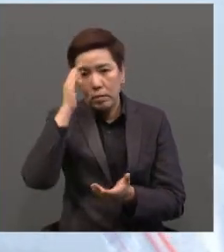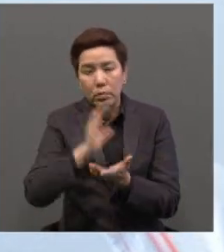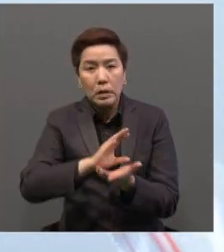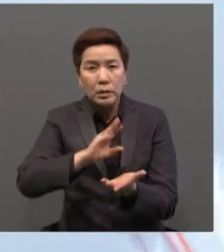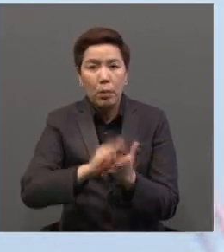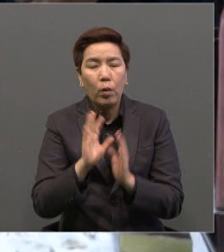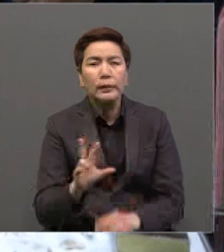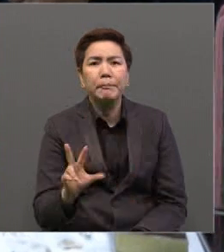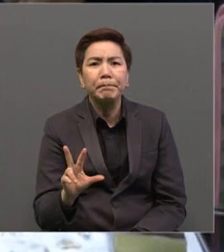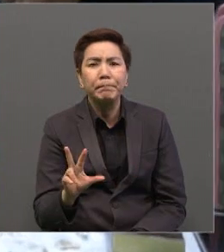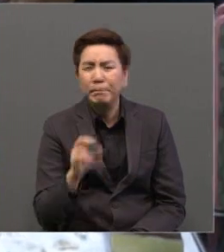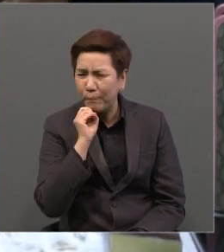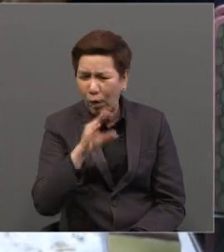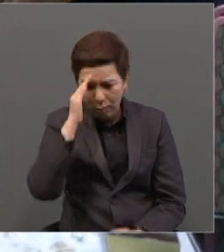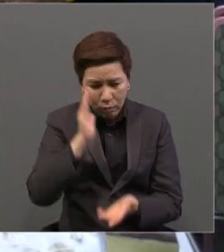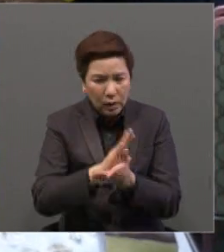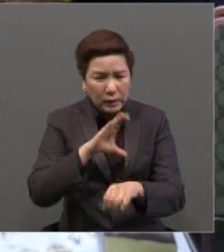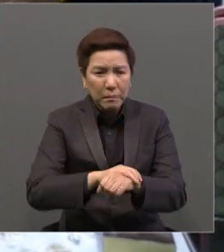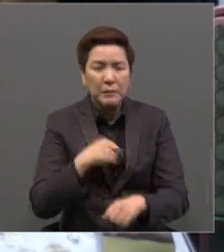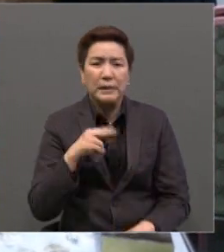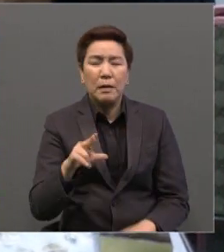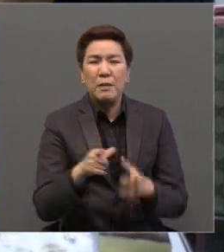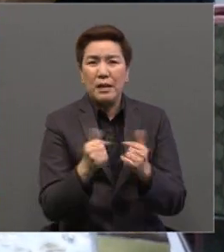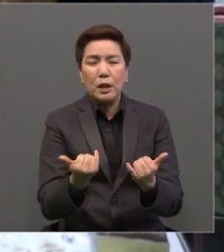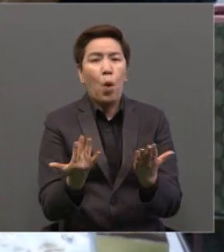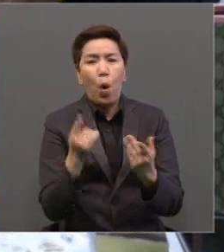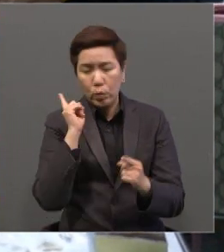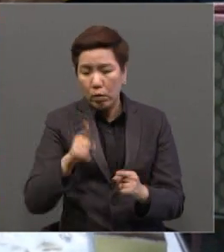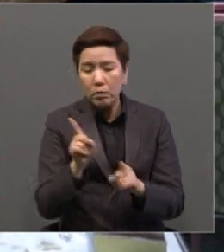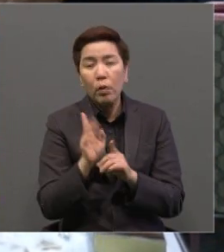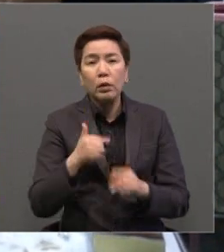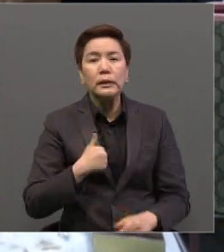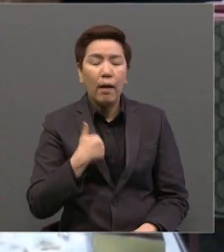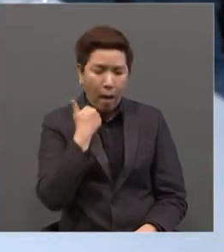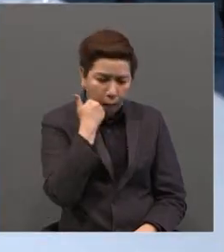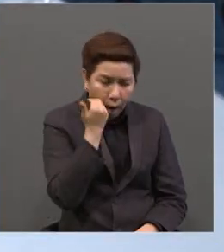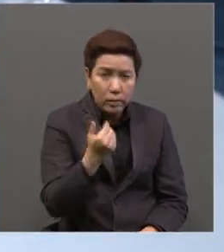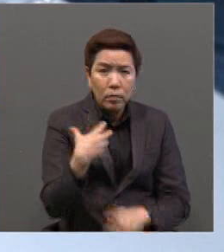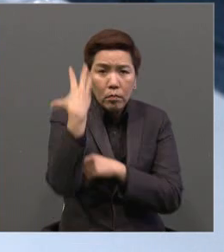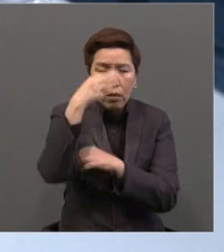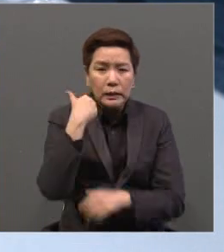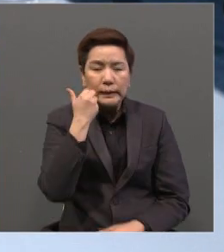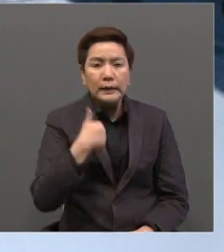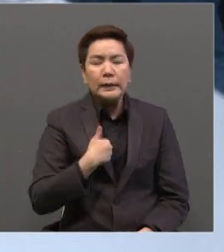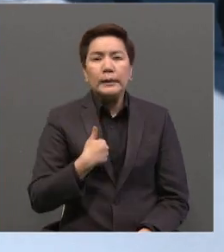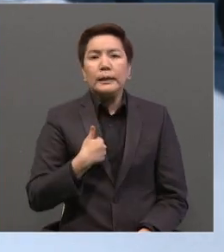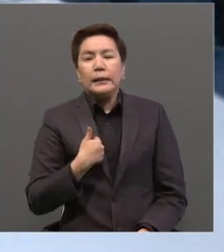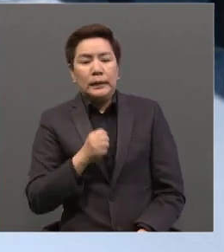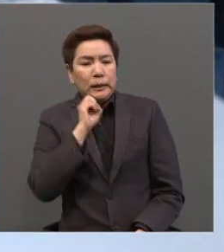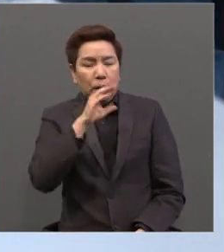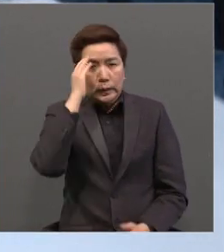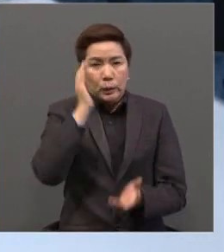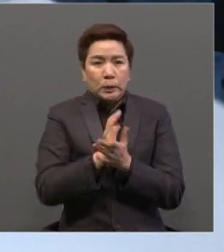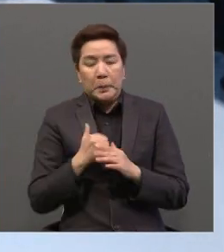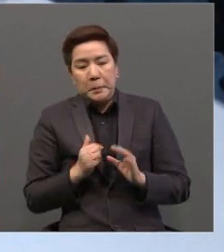การกับตำรวจเพียงแค่3คนเท่านั้นเองคือคดีแบบนี้บางทีอาศัยความที่ว่าเหยื่อเนี่ยรู้สึกอับอายก็เลยไม่ได้มาแจ้งความเอาเรื่